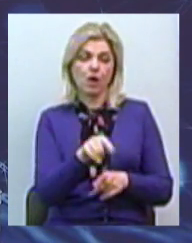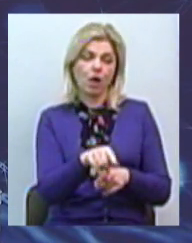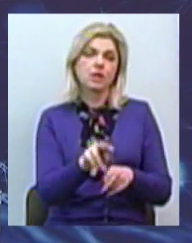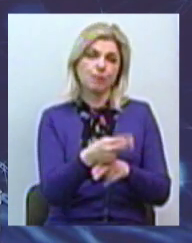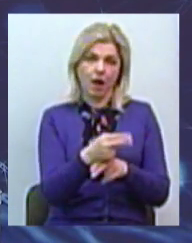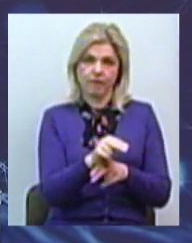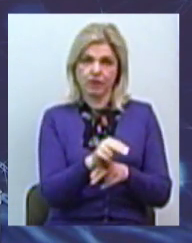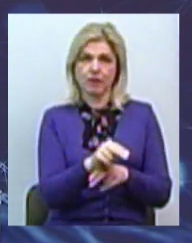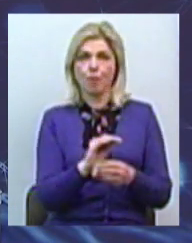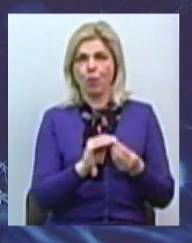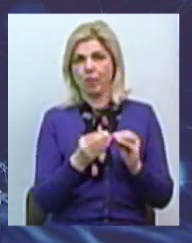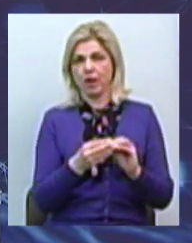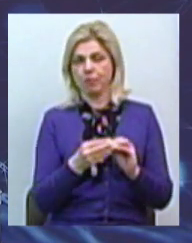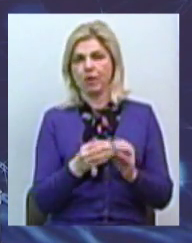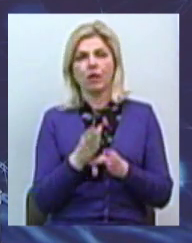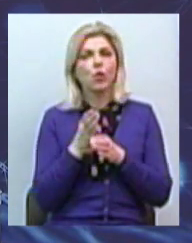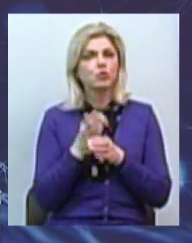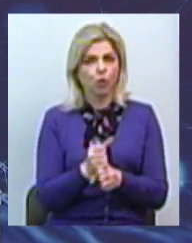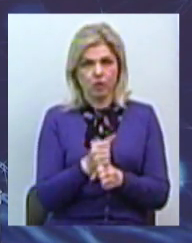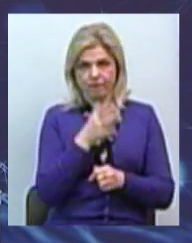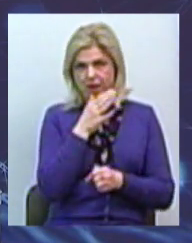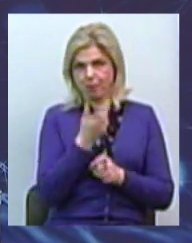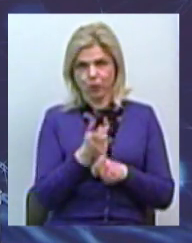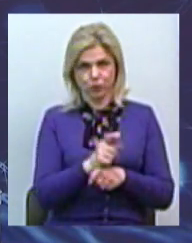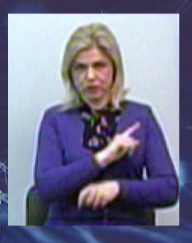Це нам скорочує час дуже сильно.